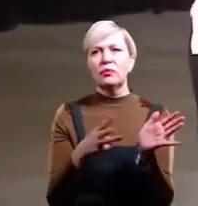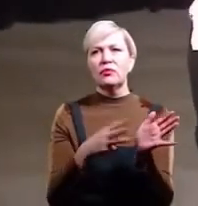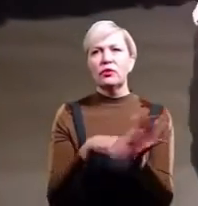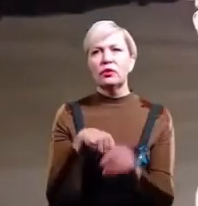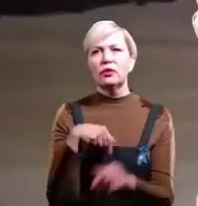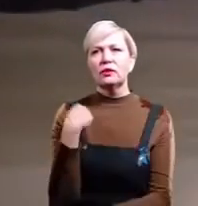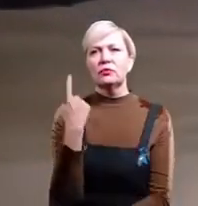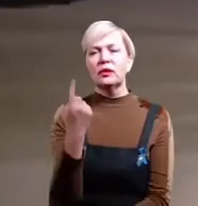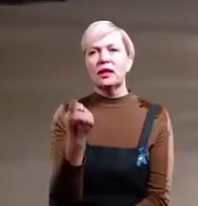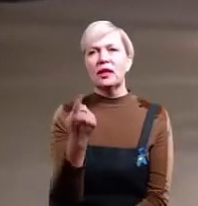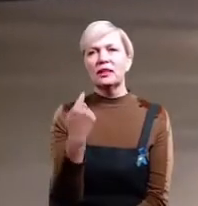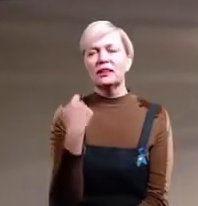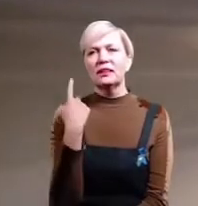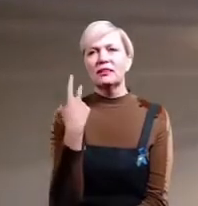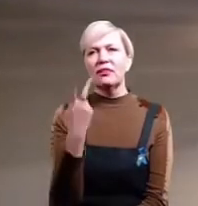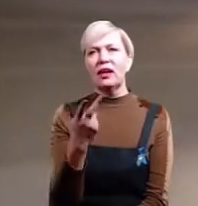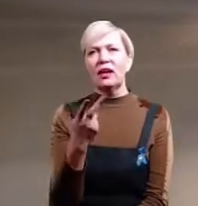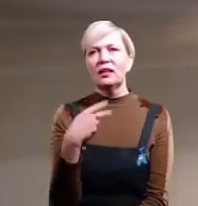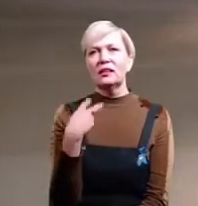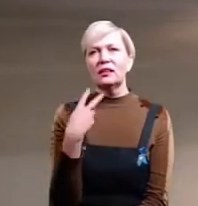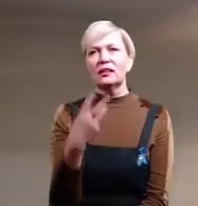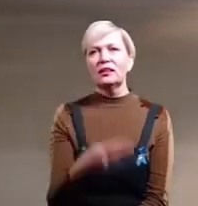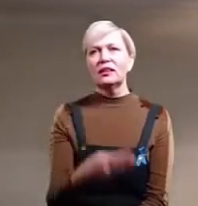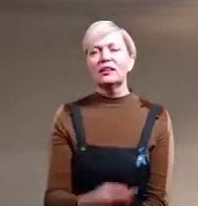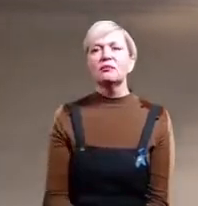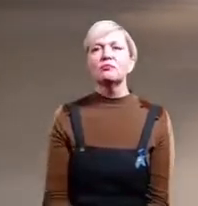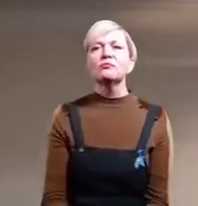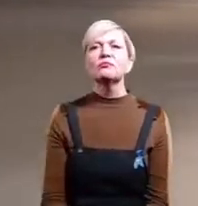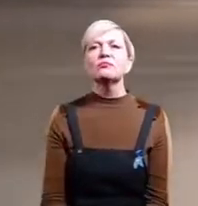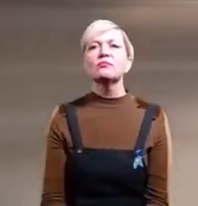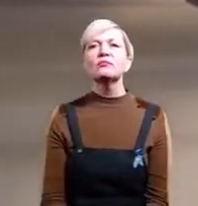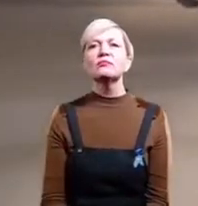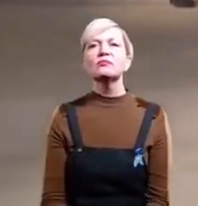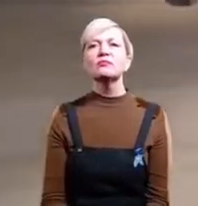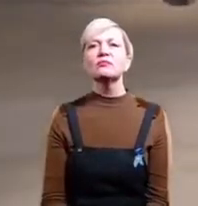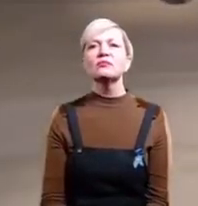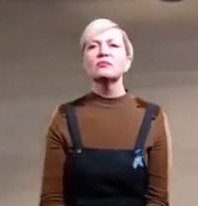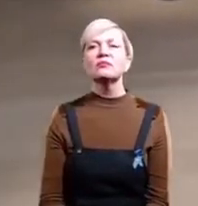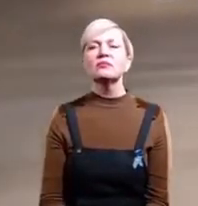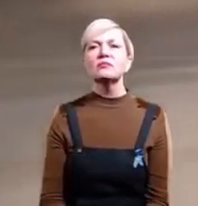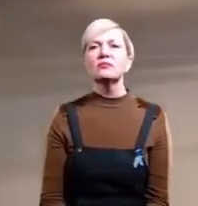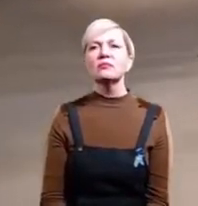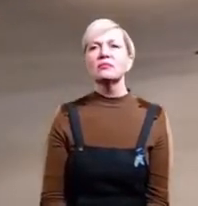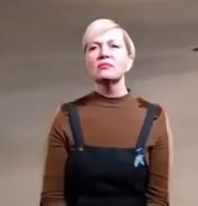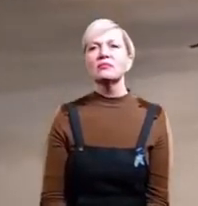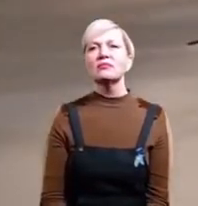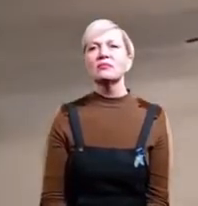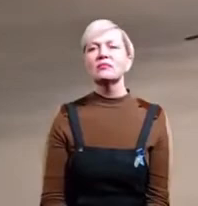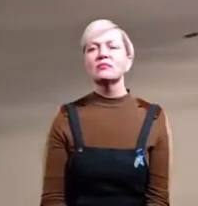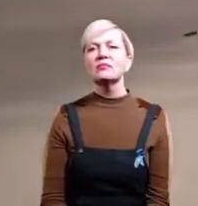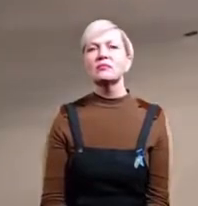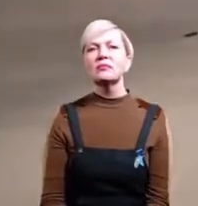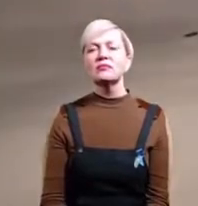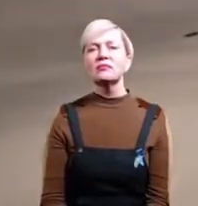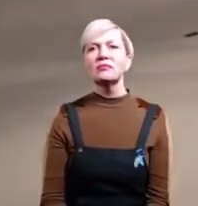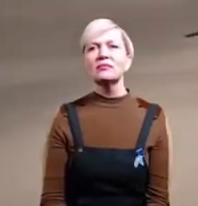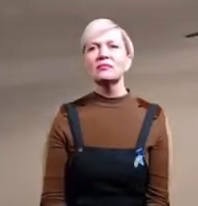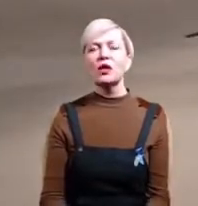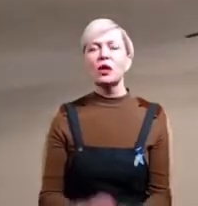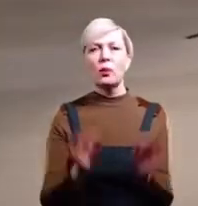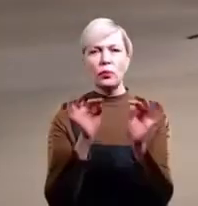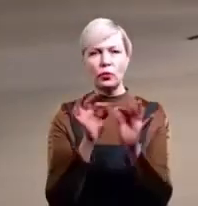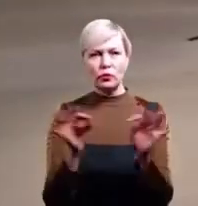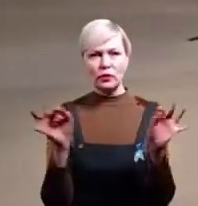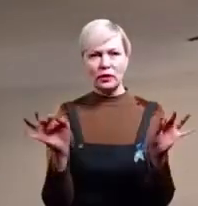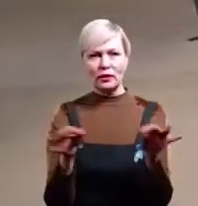Пускай, спасибо. Идем, опускаем, опускаем, опускаем. И дальше пускай играет, пускай играет, пускай играет. Выстраиваемся,